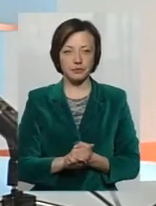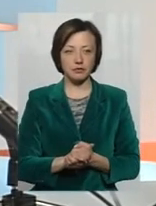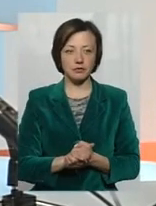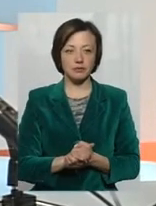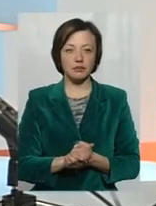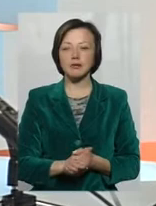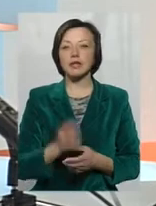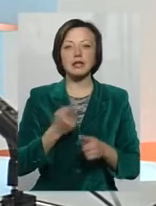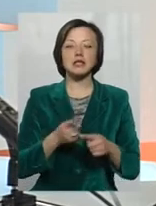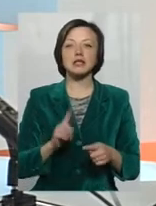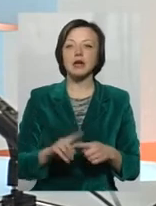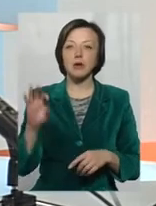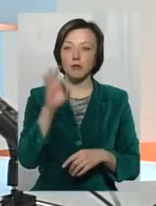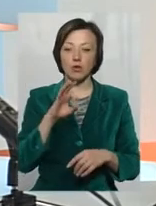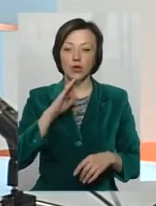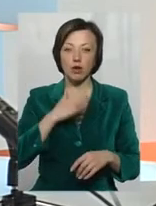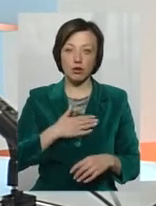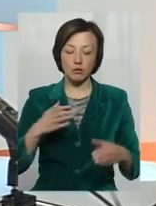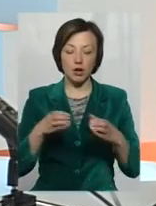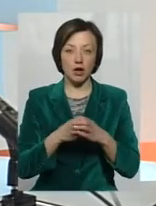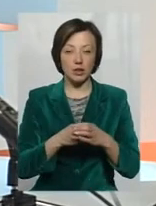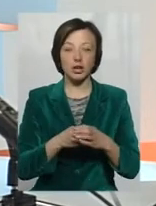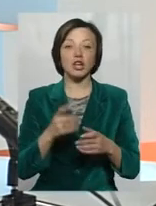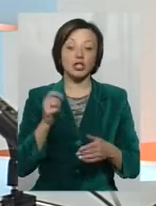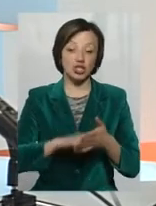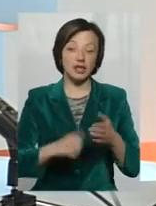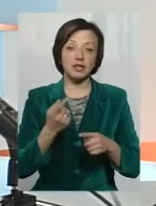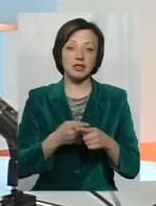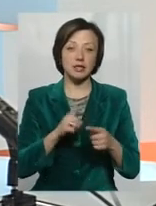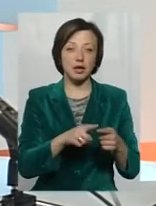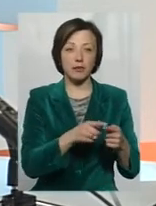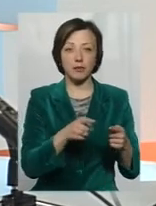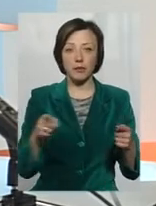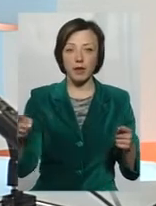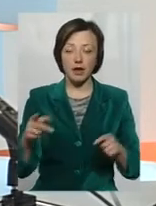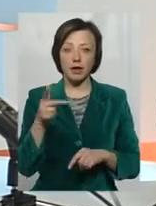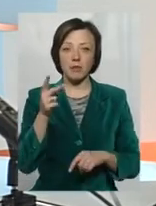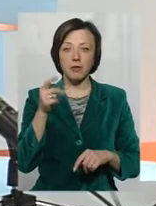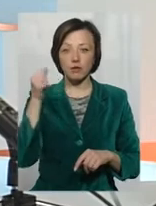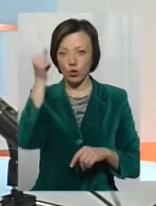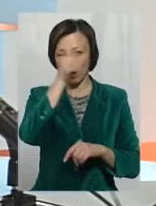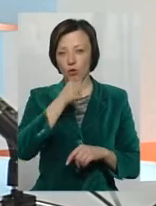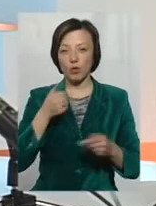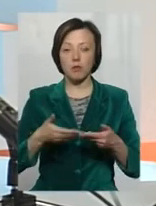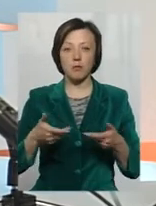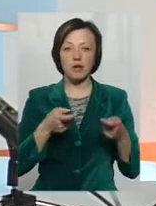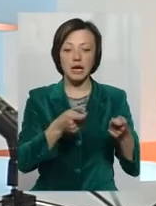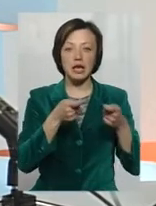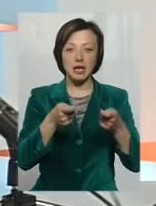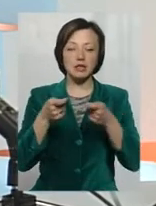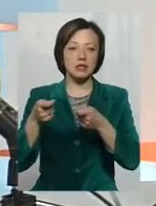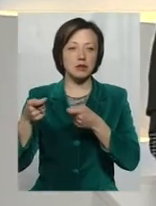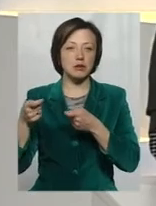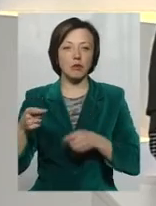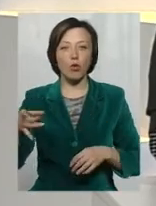Це що касається структури нашої бригади. Через то, на протязі цих півтора року ми їздимо по різних регіонах